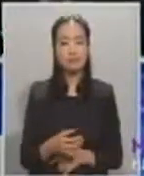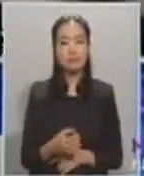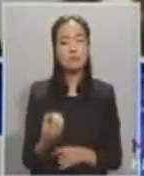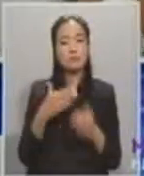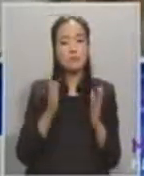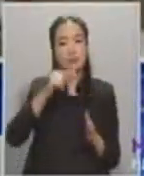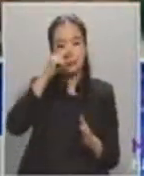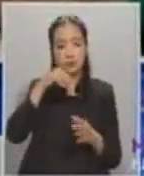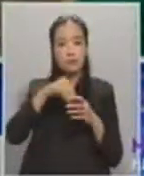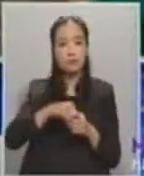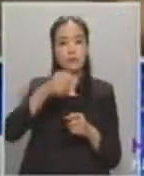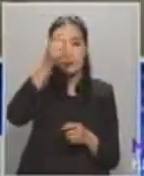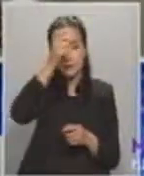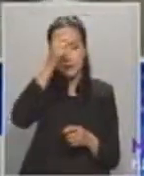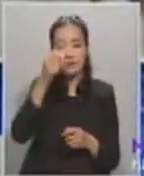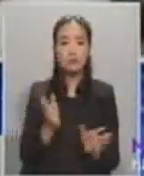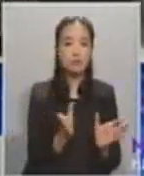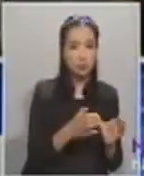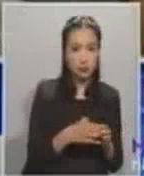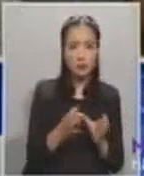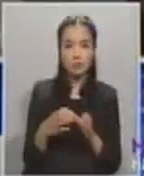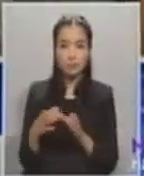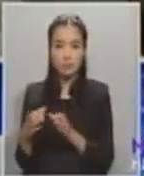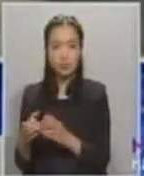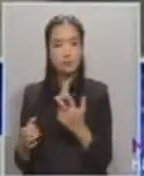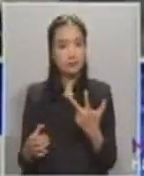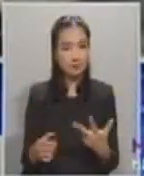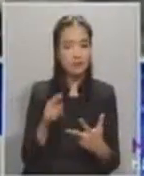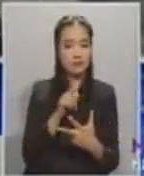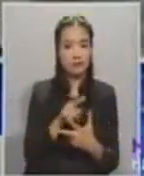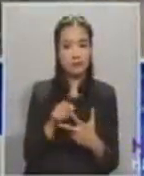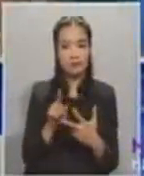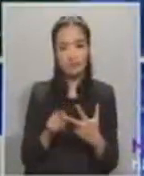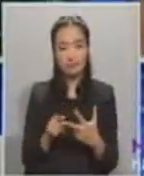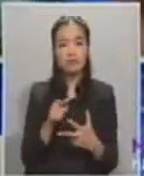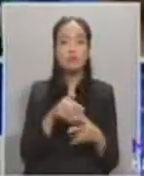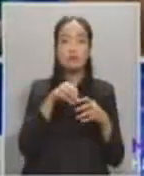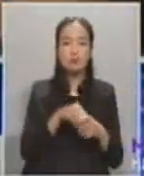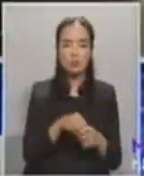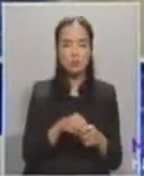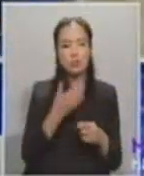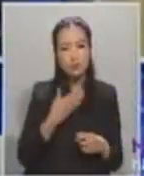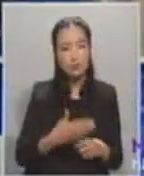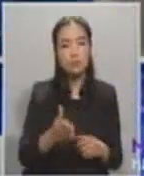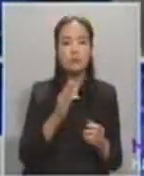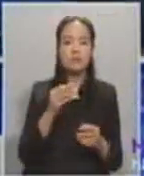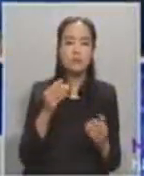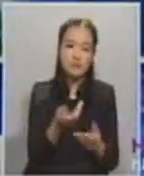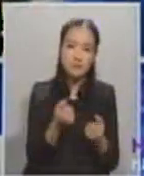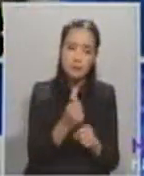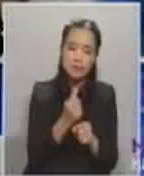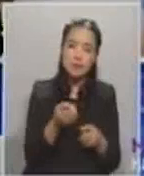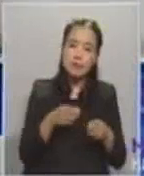รกีตอนนี้เอาเป็นก็เป็น3กลุ่มกันนะฮะคนที่อยู่ยาวๆเนี่ยก็มีพวกแม่บ้านนักเรียนและผู้ที่ทำง